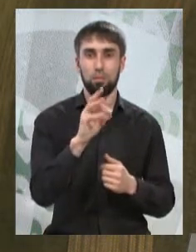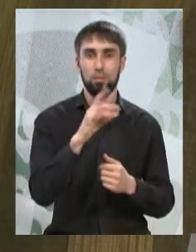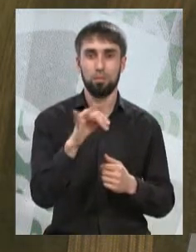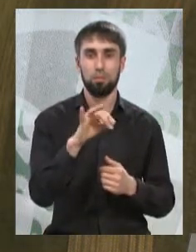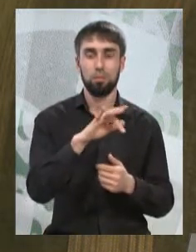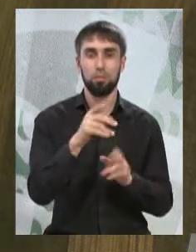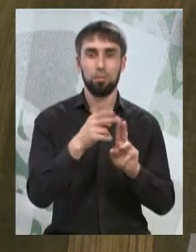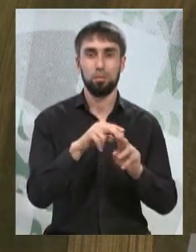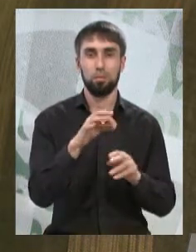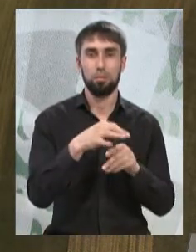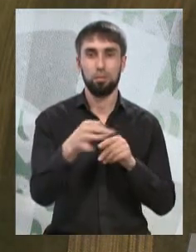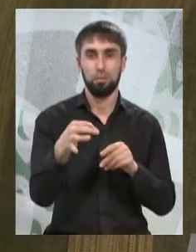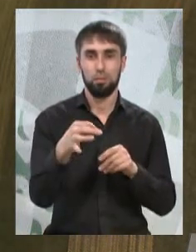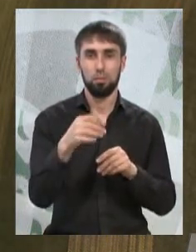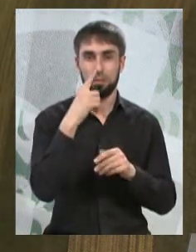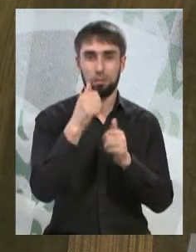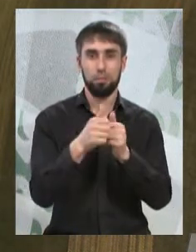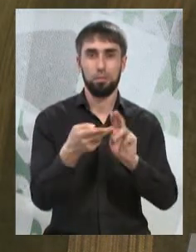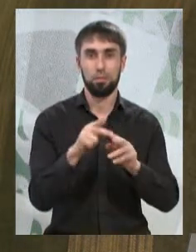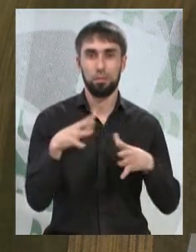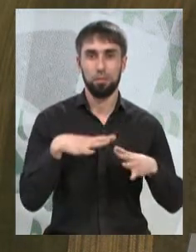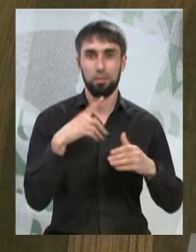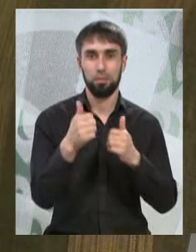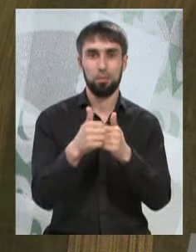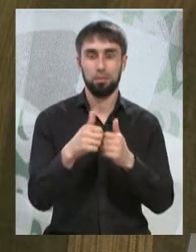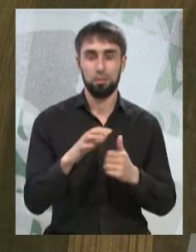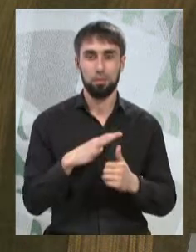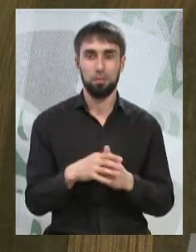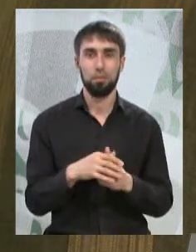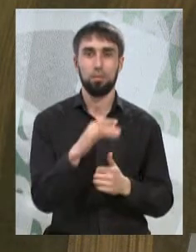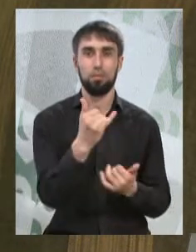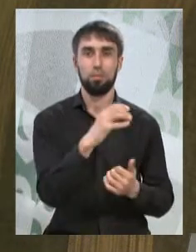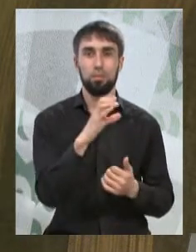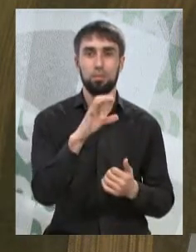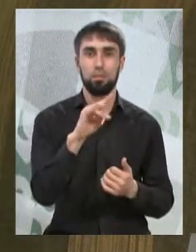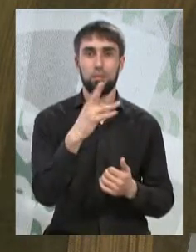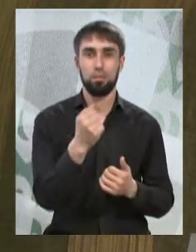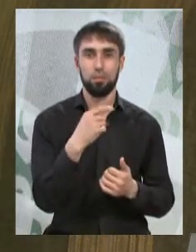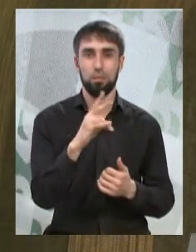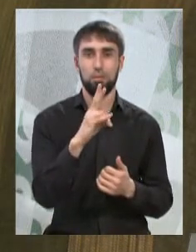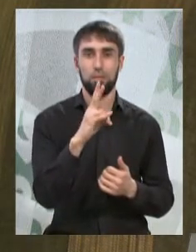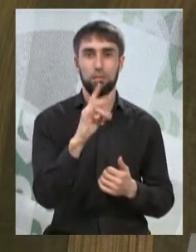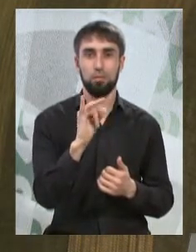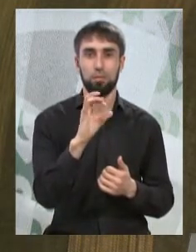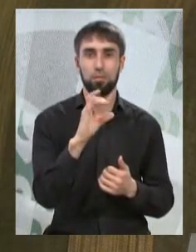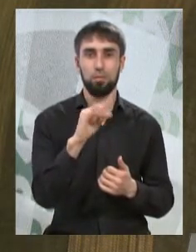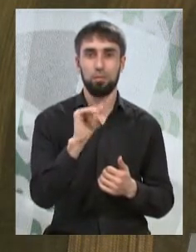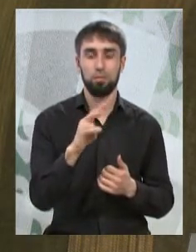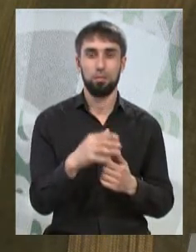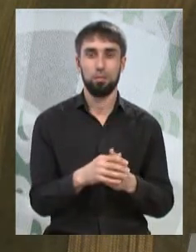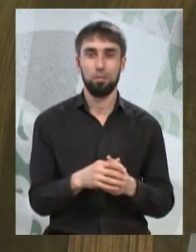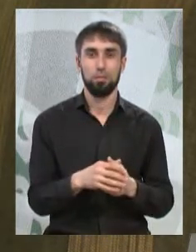область почти в Северный Кавказ. Вот такая вот сейчас столица Нур-Султан. Вот,